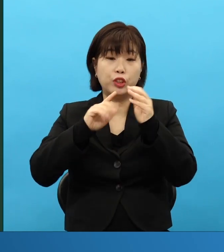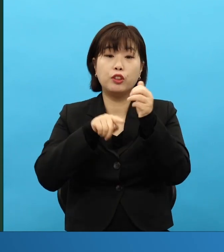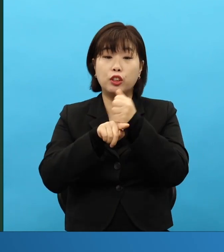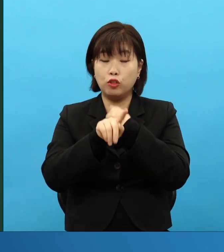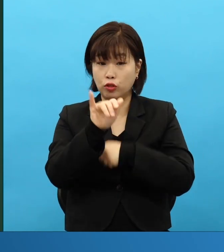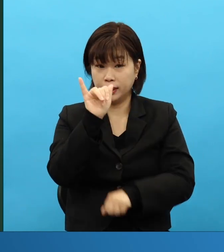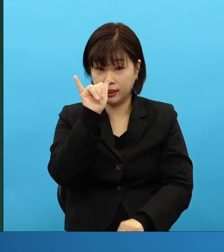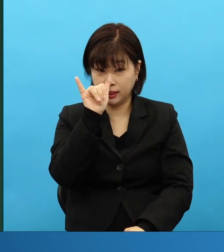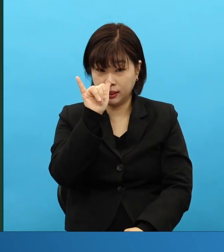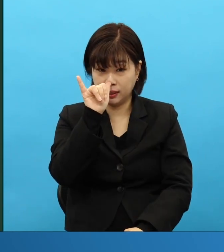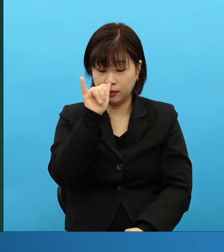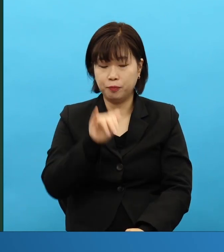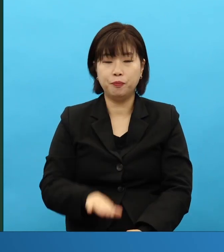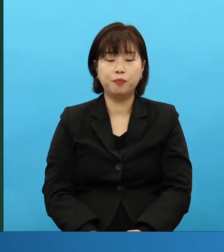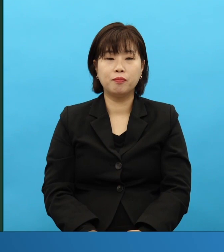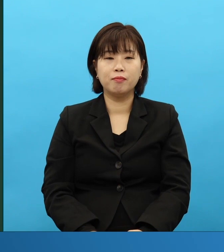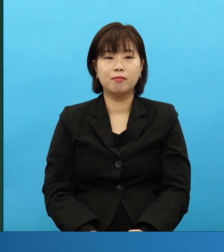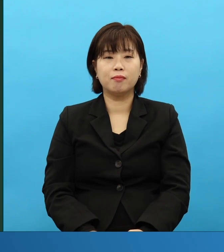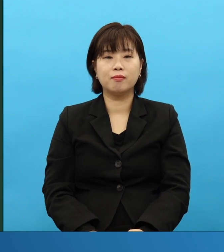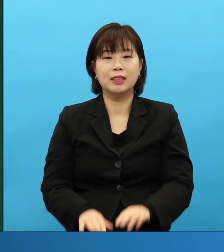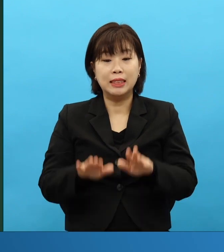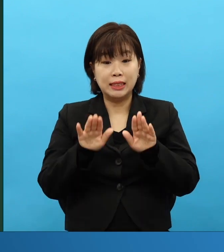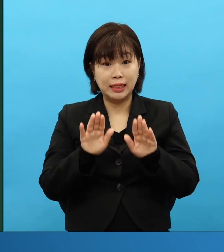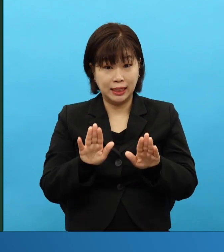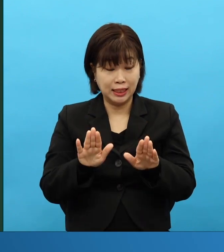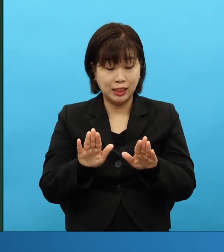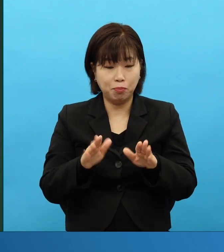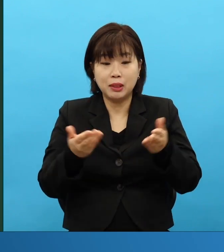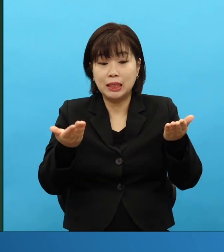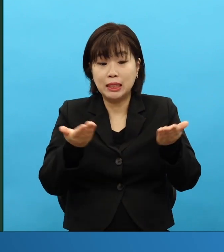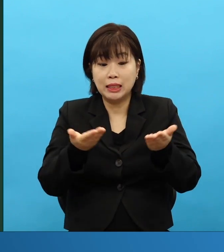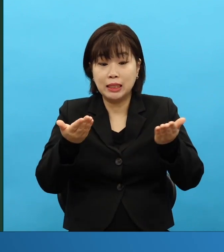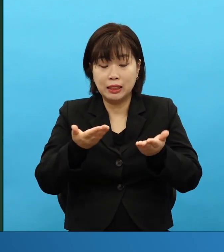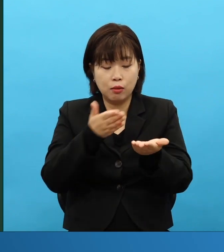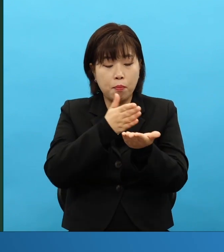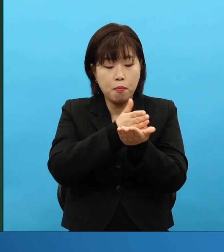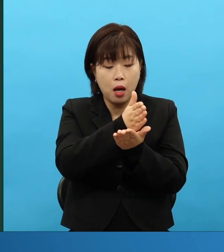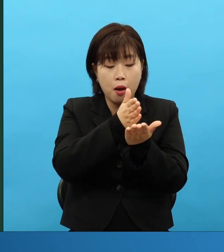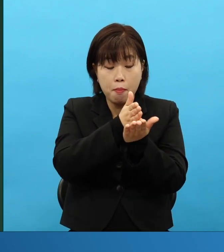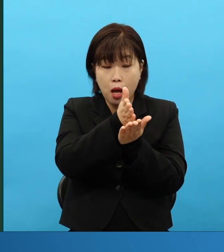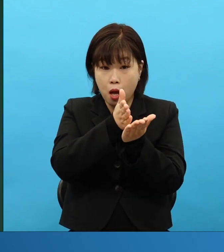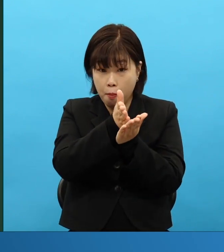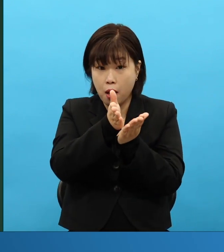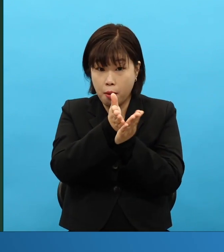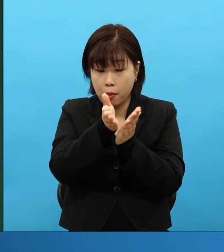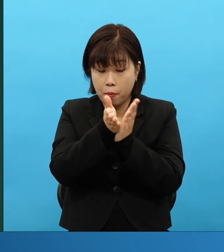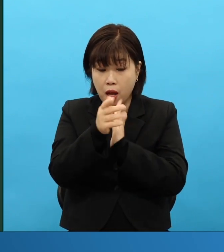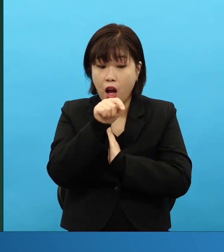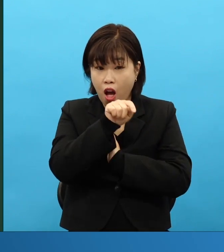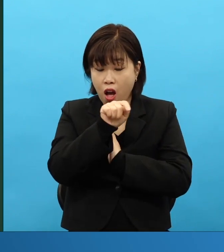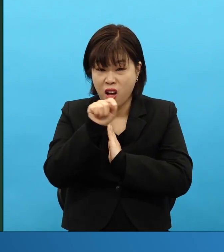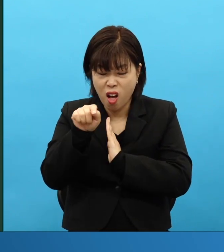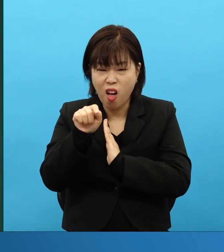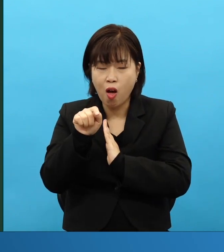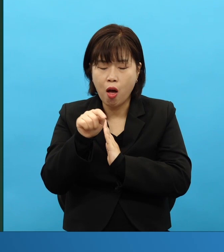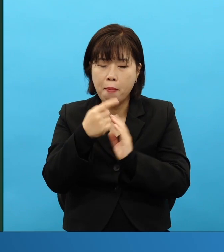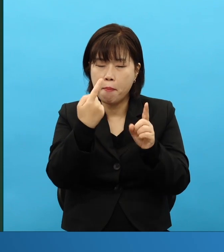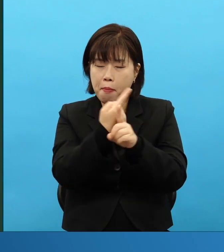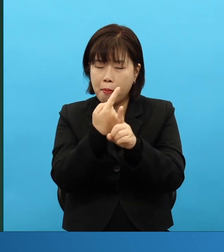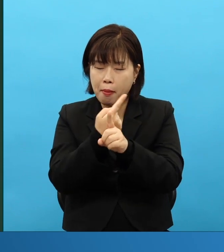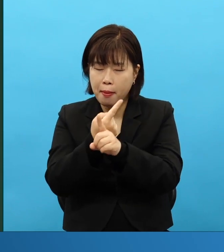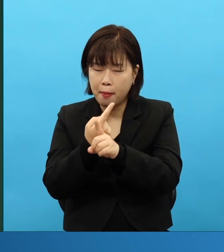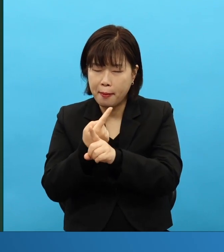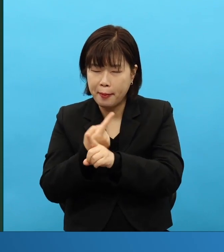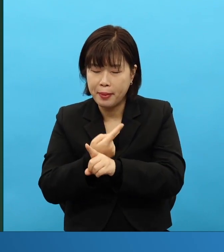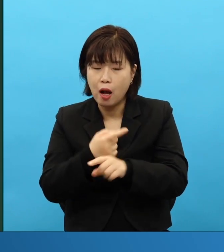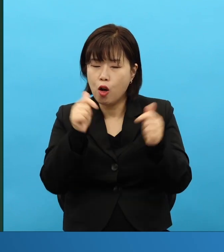거의 다 바뀝니다. Almost all the current occupations are going to change. 그래서 여러분들은 속으면 안 돼요. So do not be deceived by